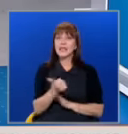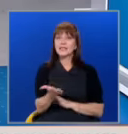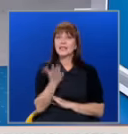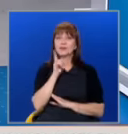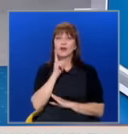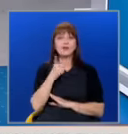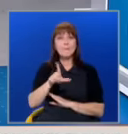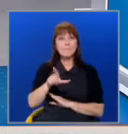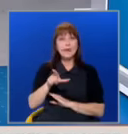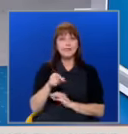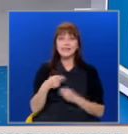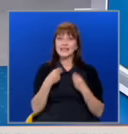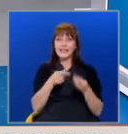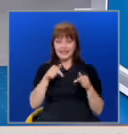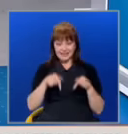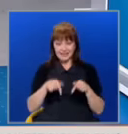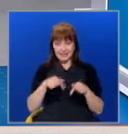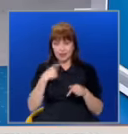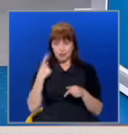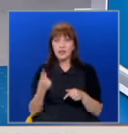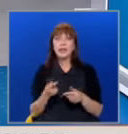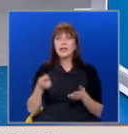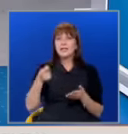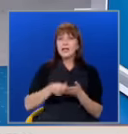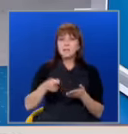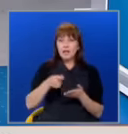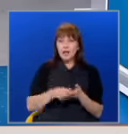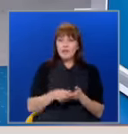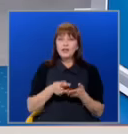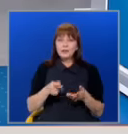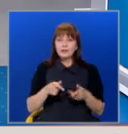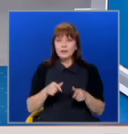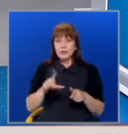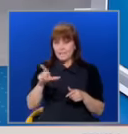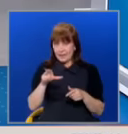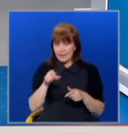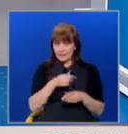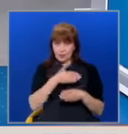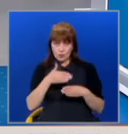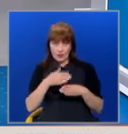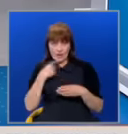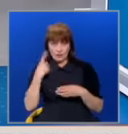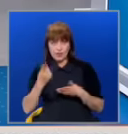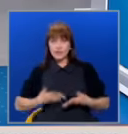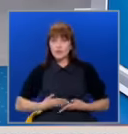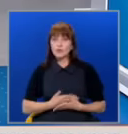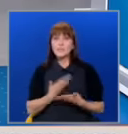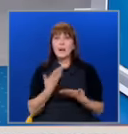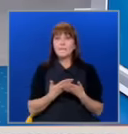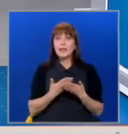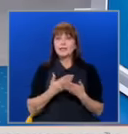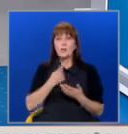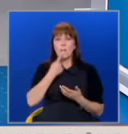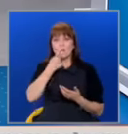души, чието пенсии са отпуснати през тази година. За изплащането на осъвременените пенсии до края на годината са необходими над